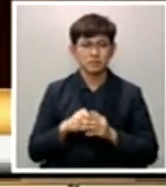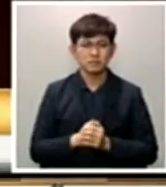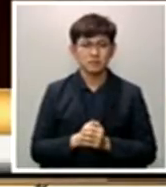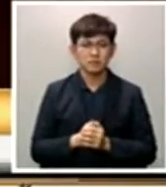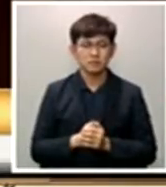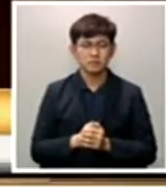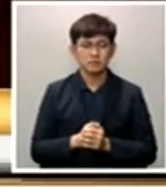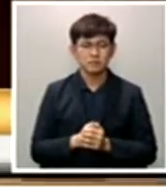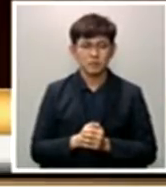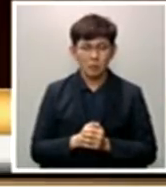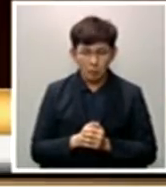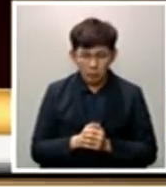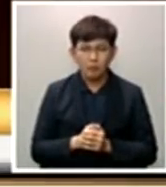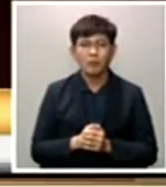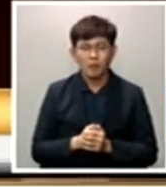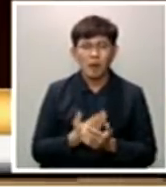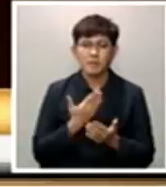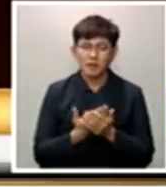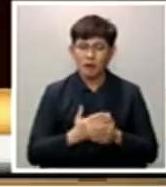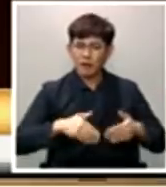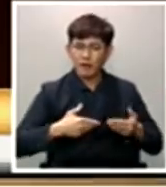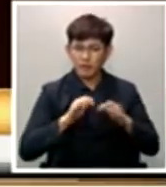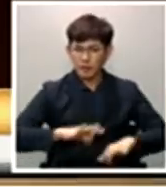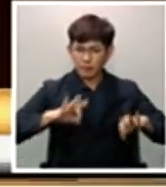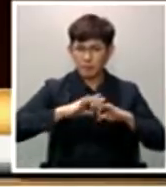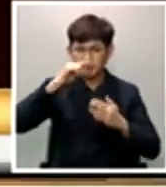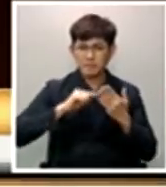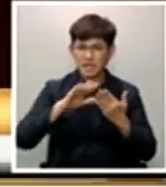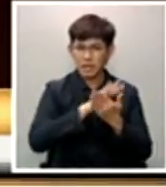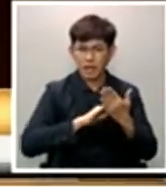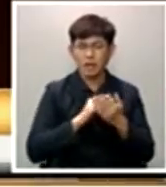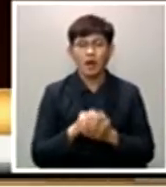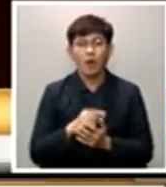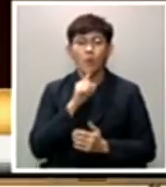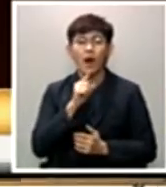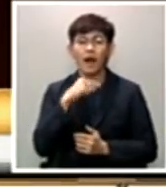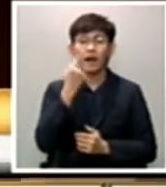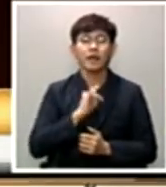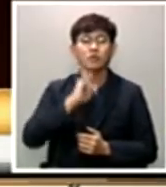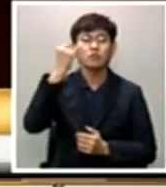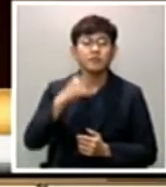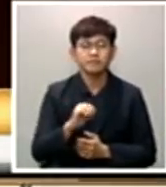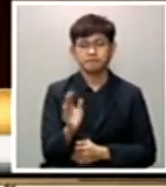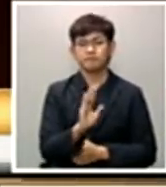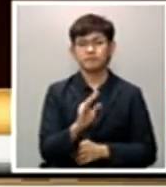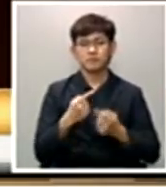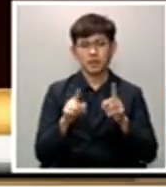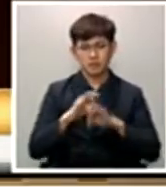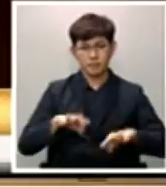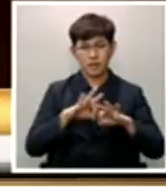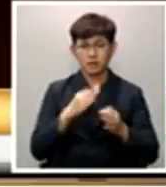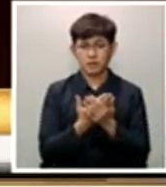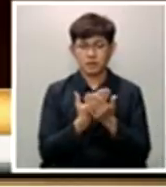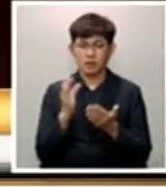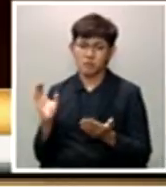ใหญ่ของประเทศไทยเลยฉะนั้นเราจะไม่โทษใครว่าใครผิดใครถูกแต่เราต้องช่วยกันให้เม็ดเงินเนี่ยเมื่อมันลง